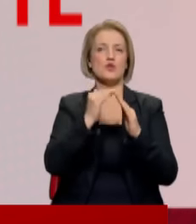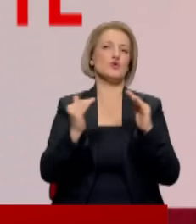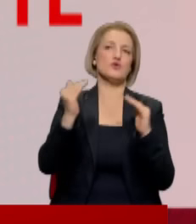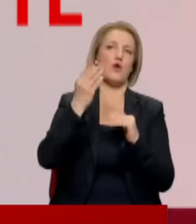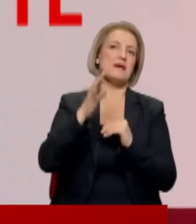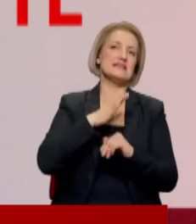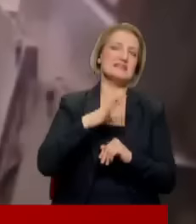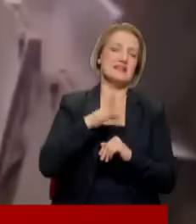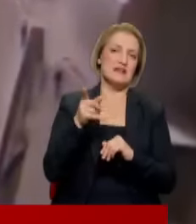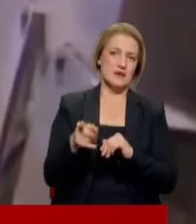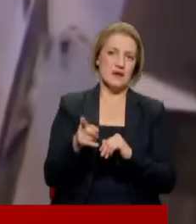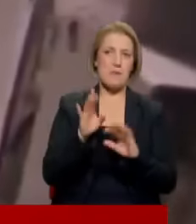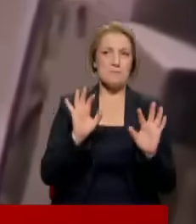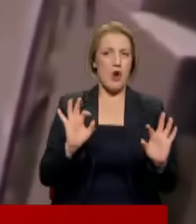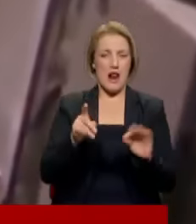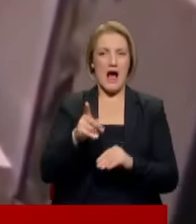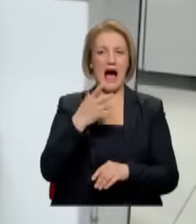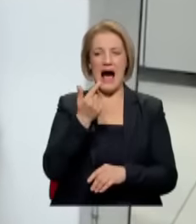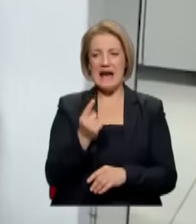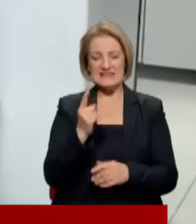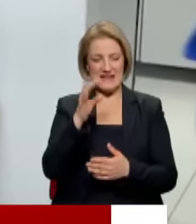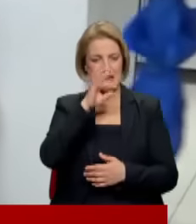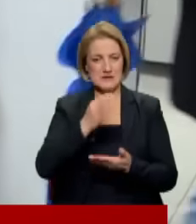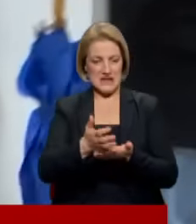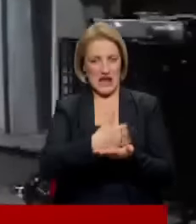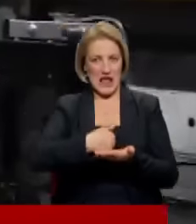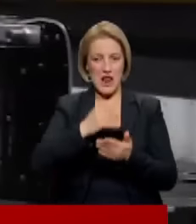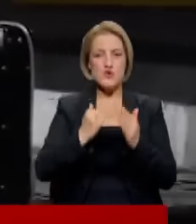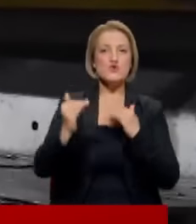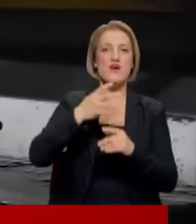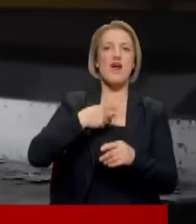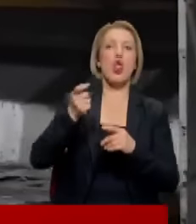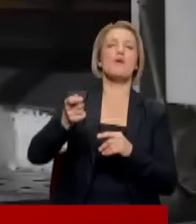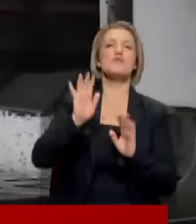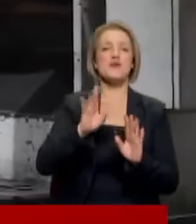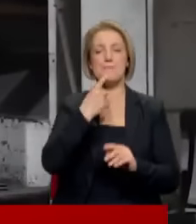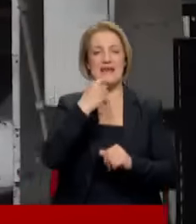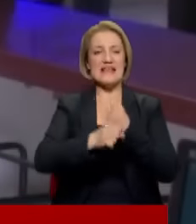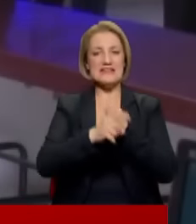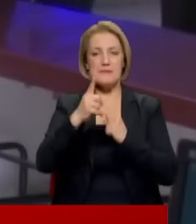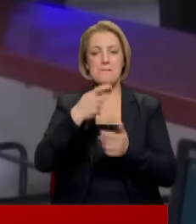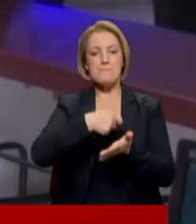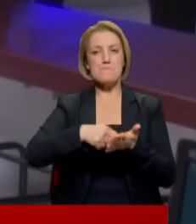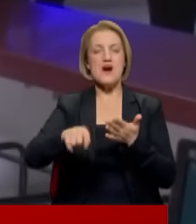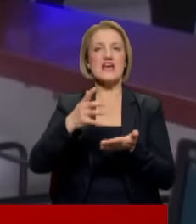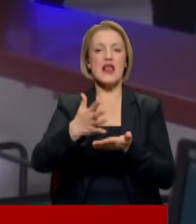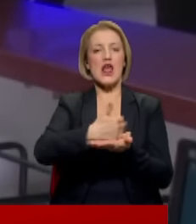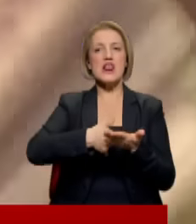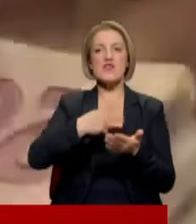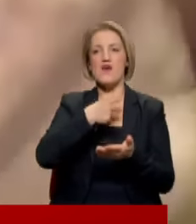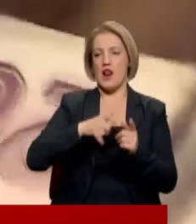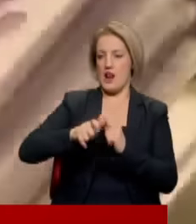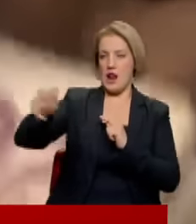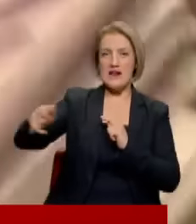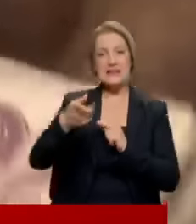yükseltilmesini talep etti Böylelikle az kazandığı halde yüksek vergi ödemeyecek çalışanlar yılda bir maaş kadar para gelir vergisine gitmek